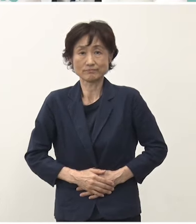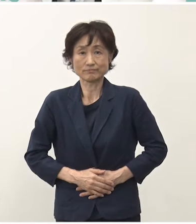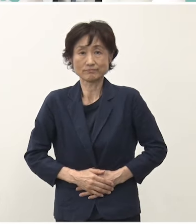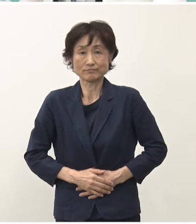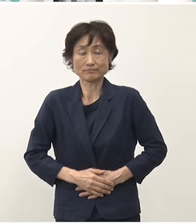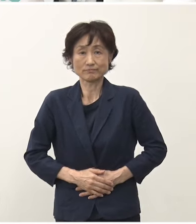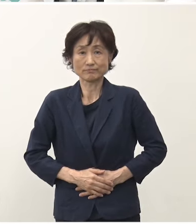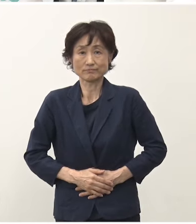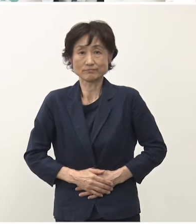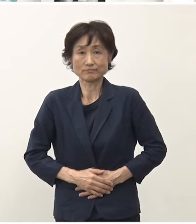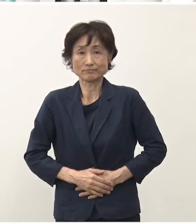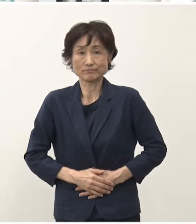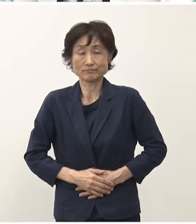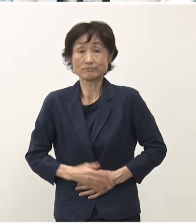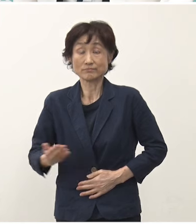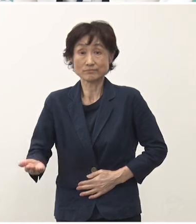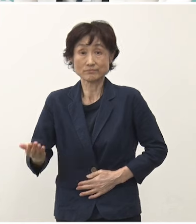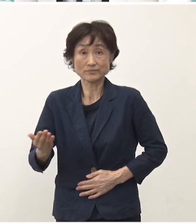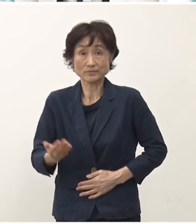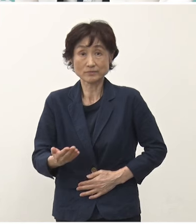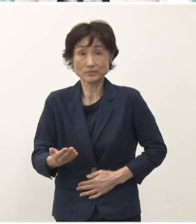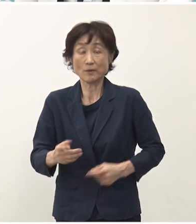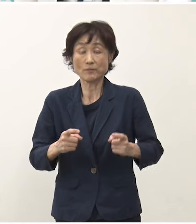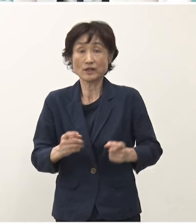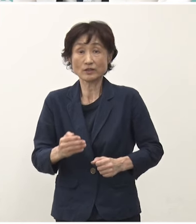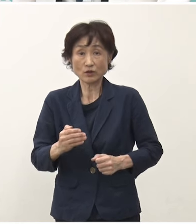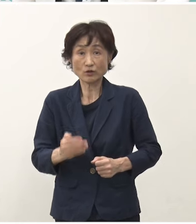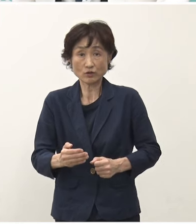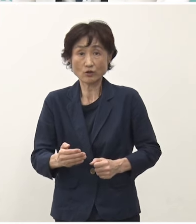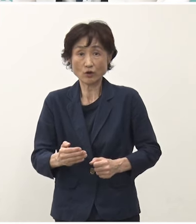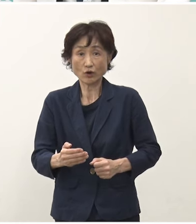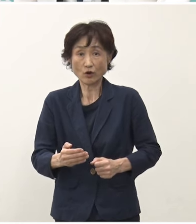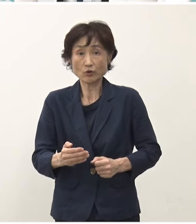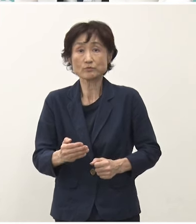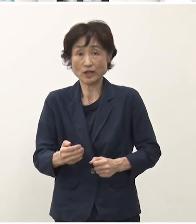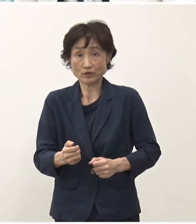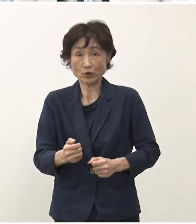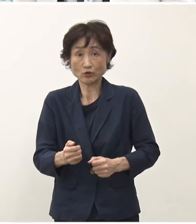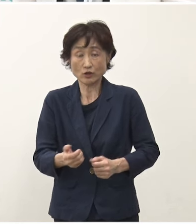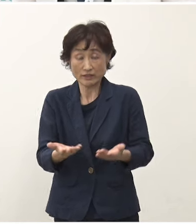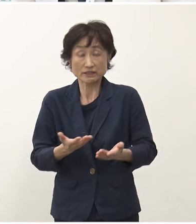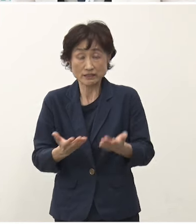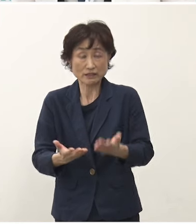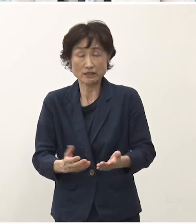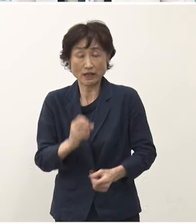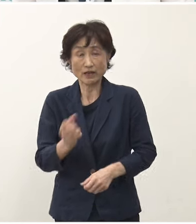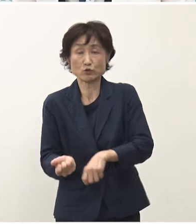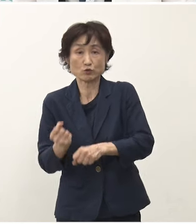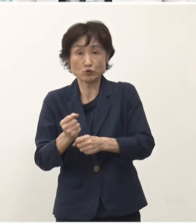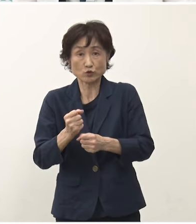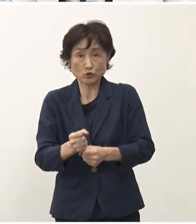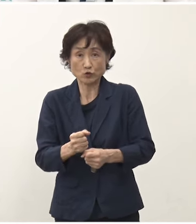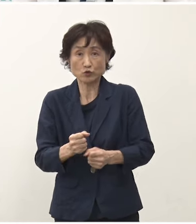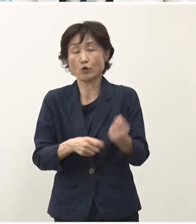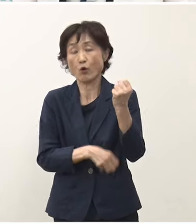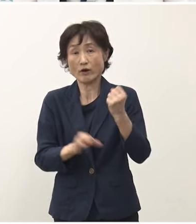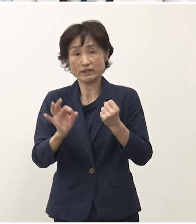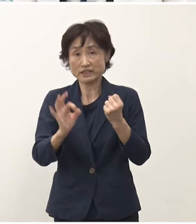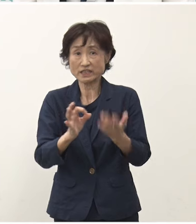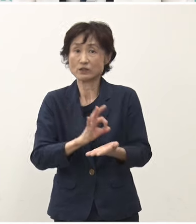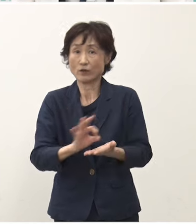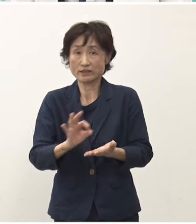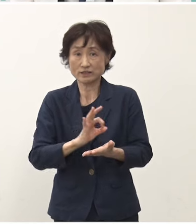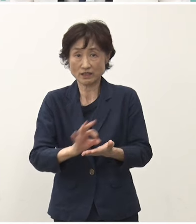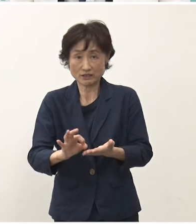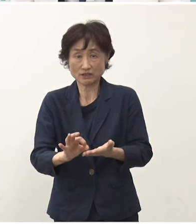ます続きましてえ港区震災復興基金の活用事業の見直しについてですえ区